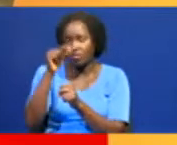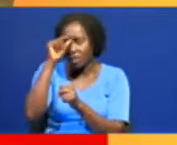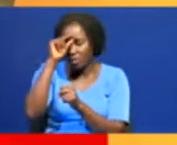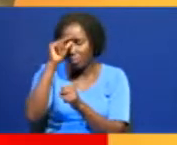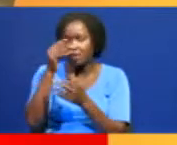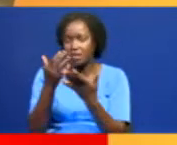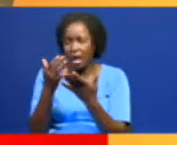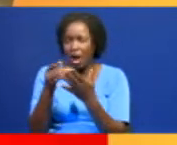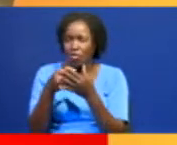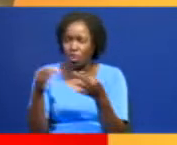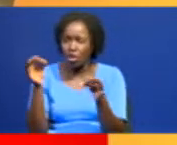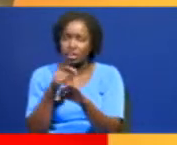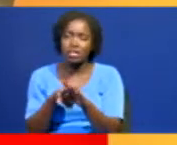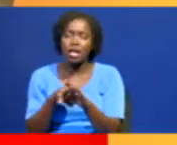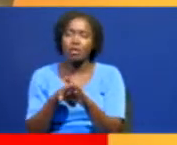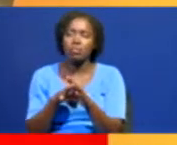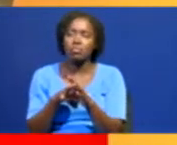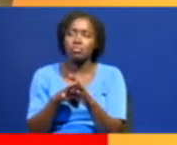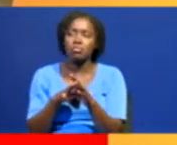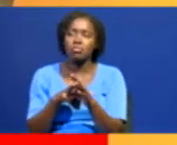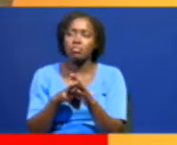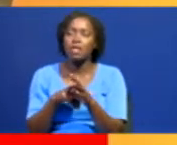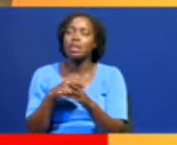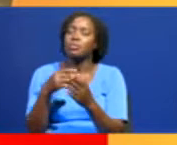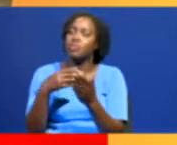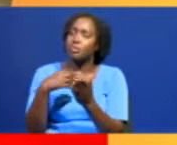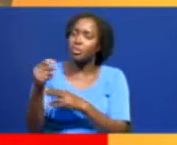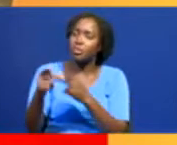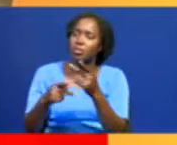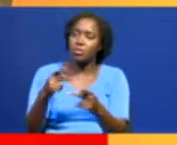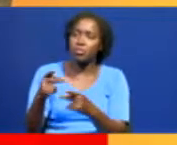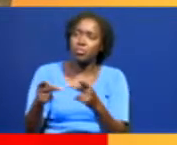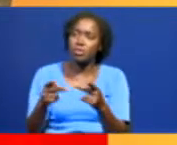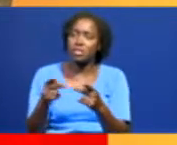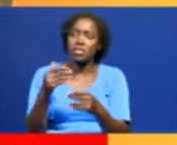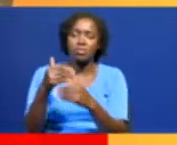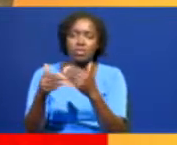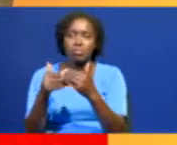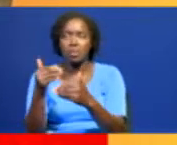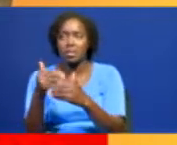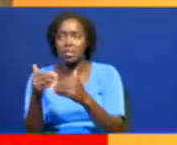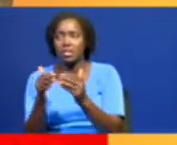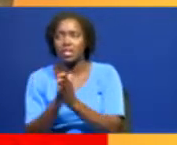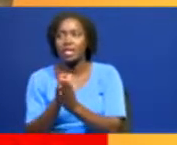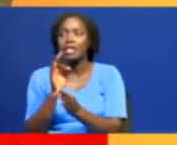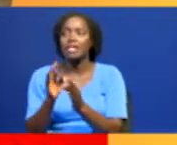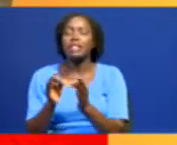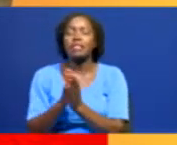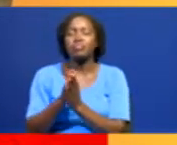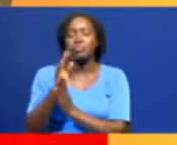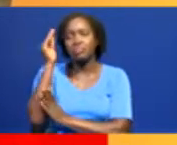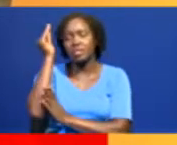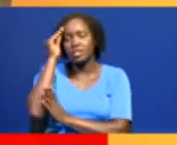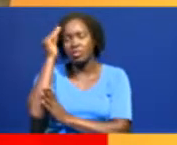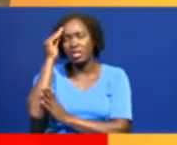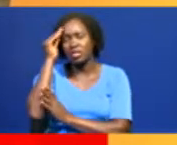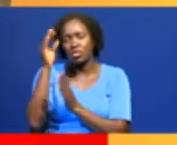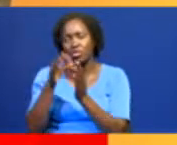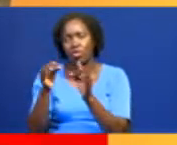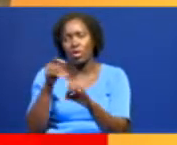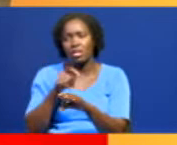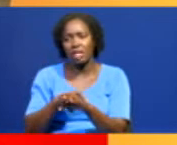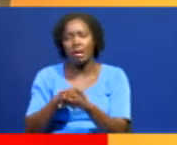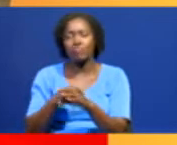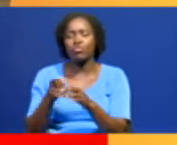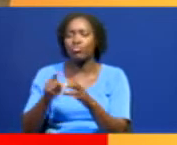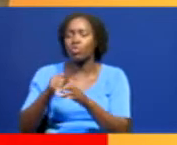inachukua muda, unapitia ile ambayo tunaita procurement process, kama ni mjenzi inafanyika, kama ni kusomesha wanafunzi inachukua muda wanafunzi kuingia